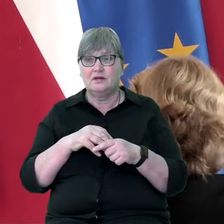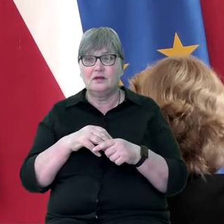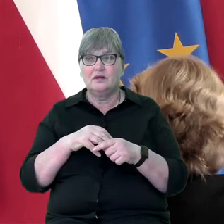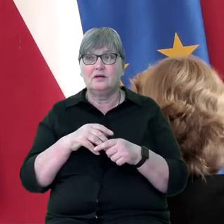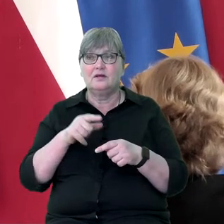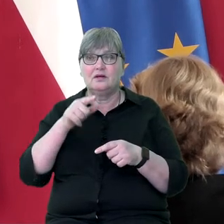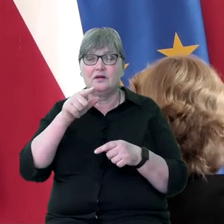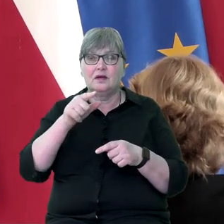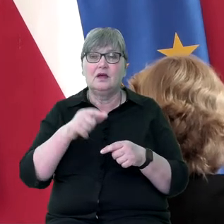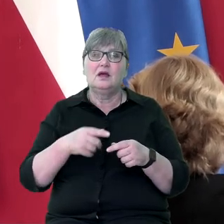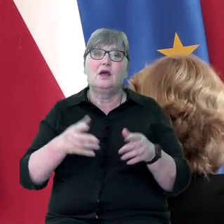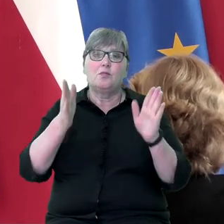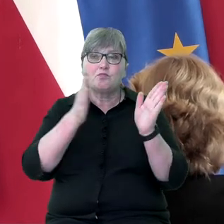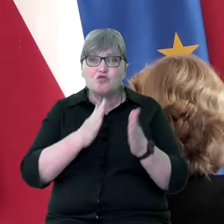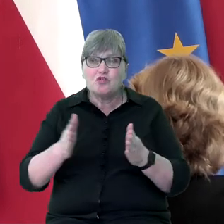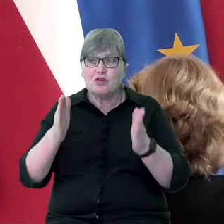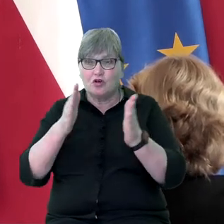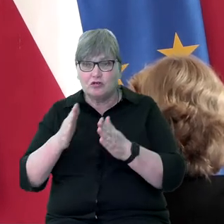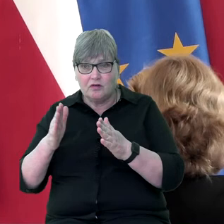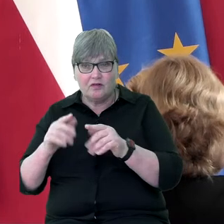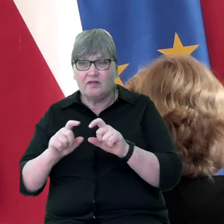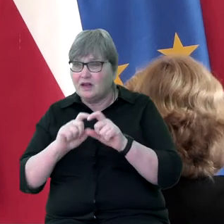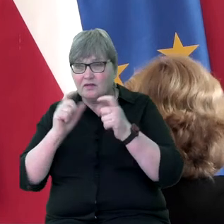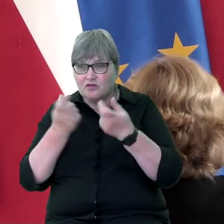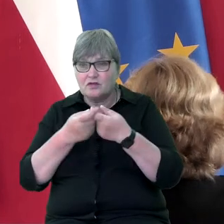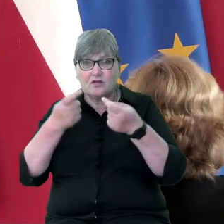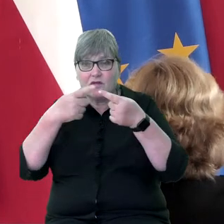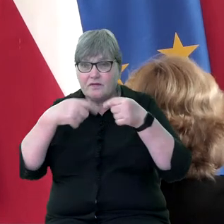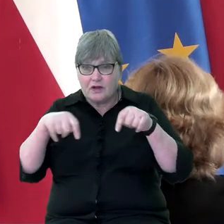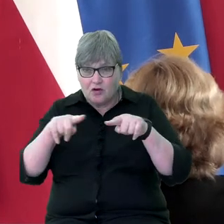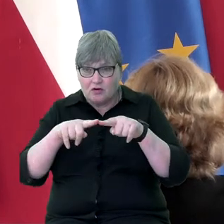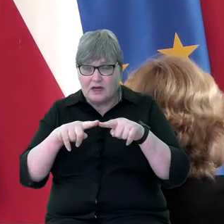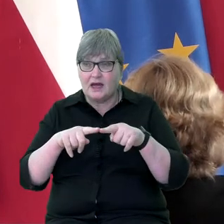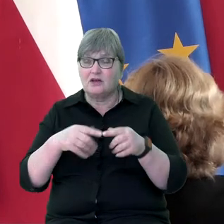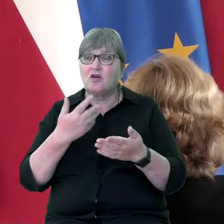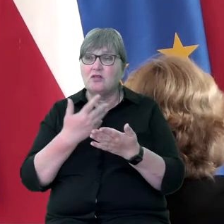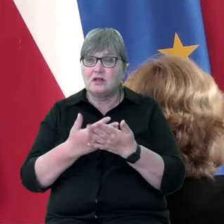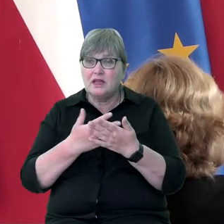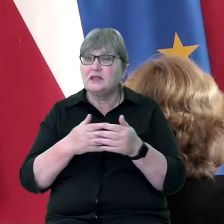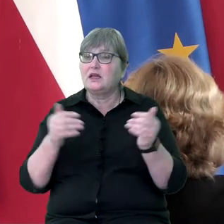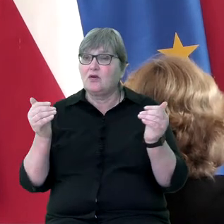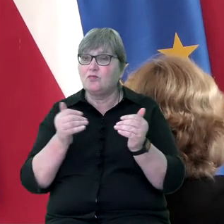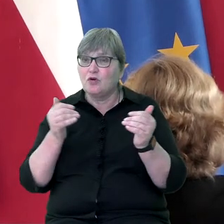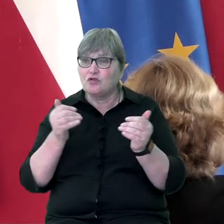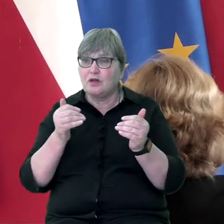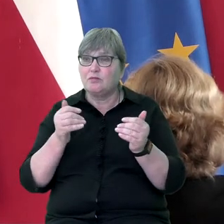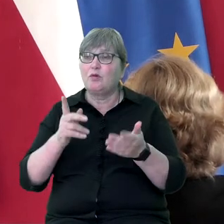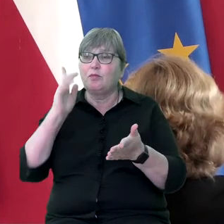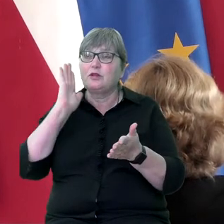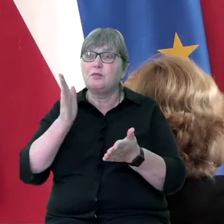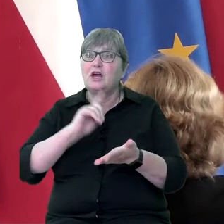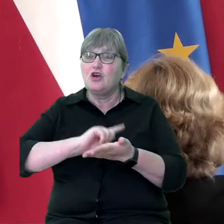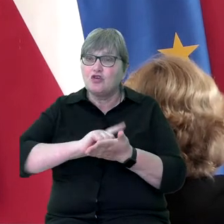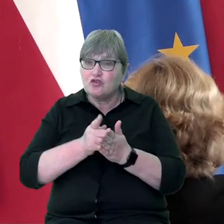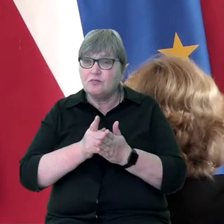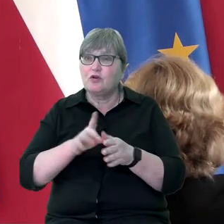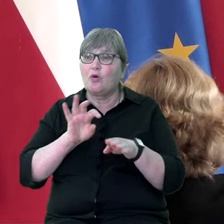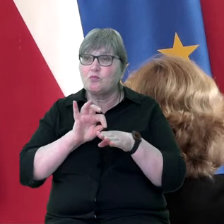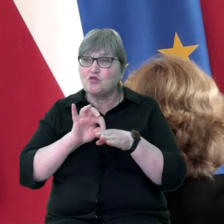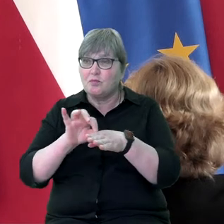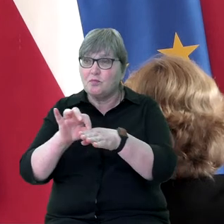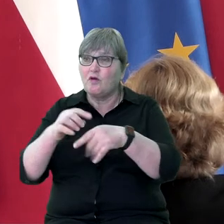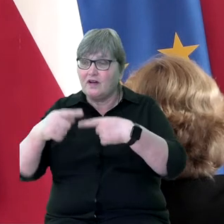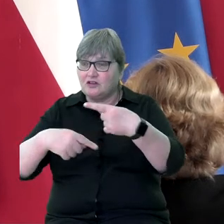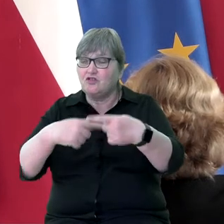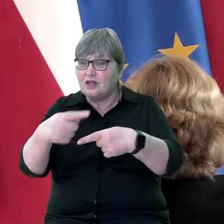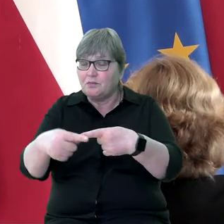ustalenia, opracowania, studia zostały wykonane, dzięki którym ten proces został rzeczywiście przeprowadzony wyjątkowo